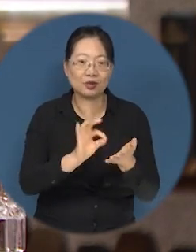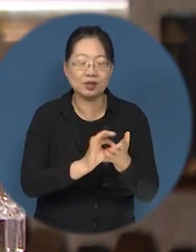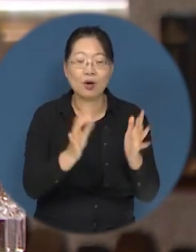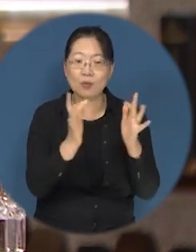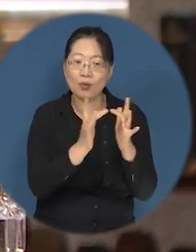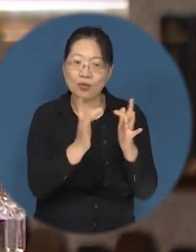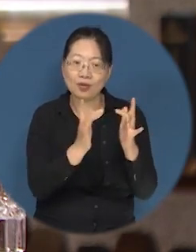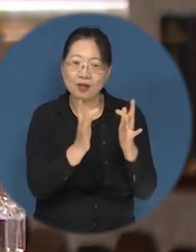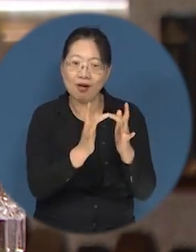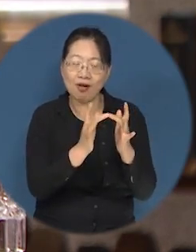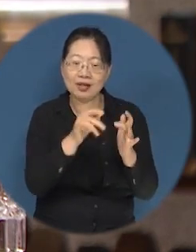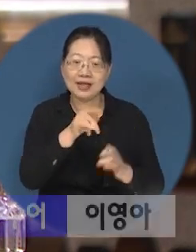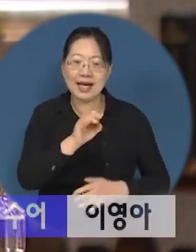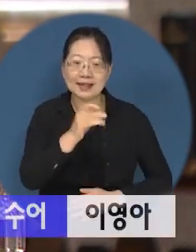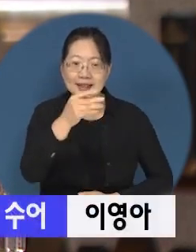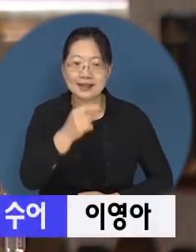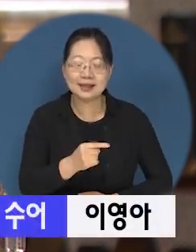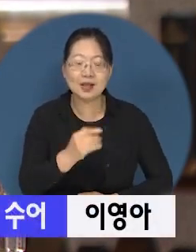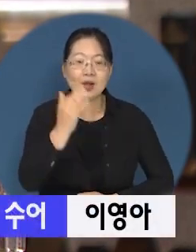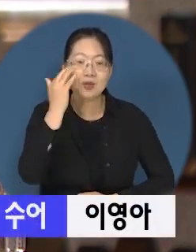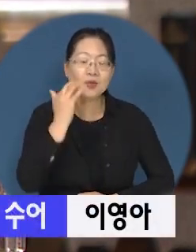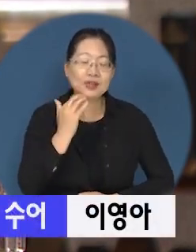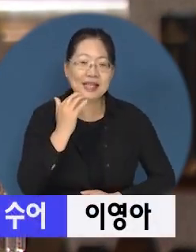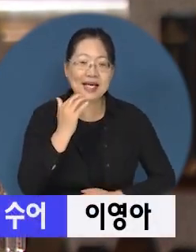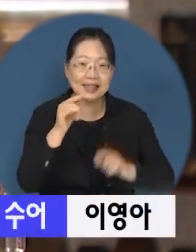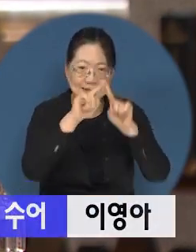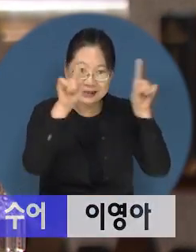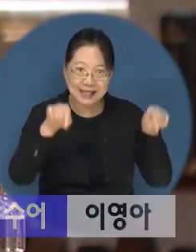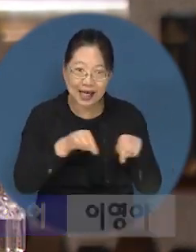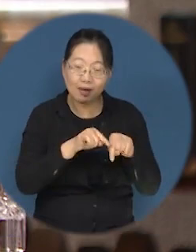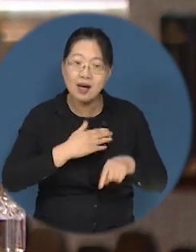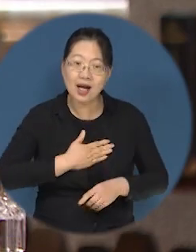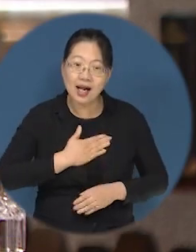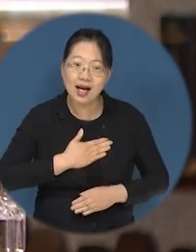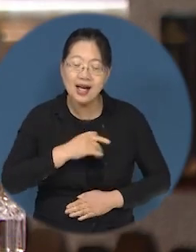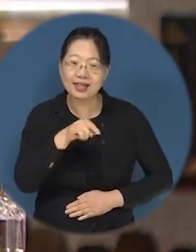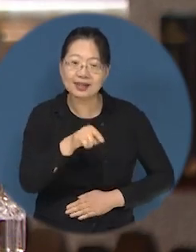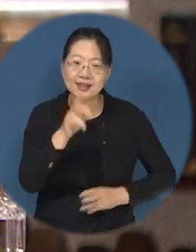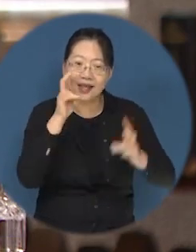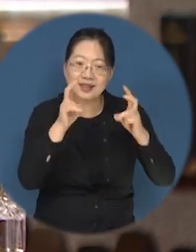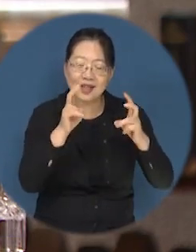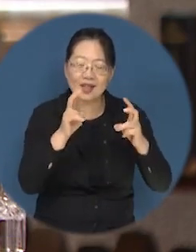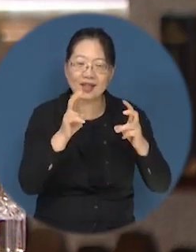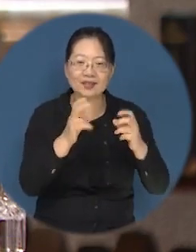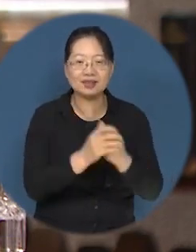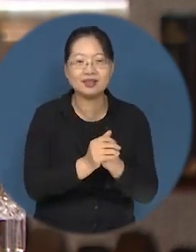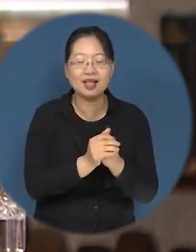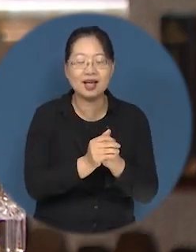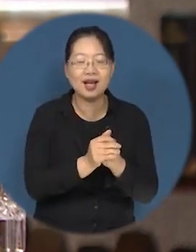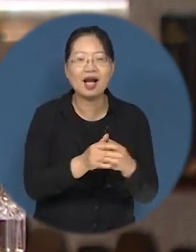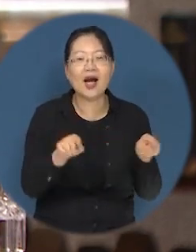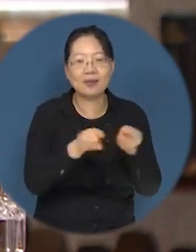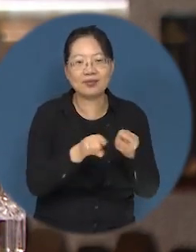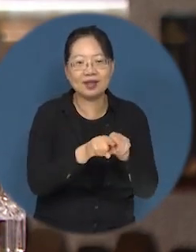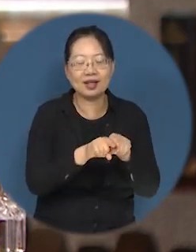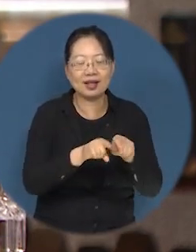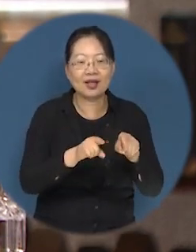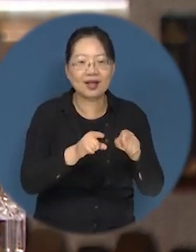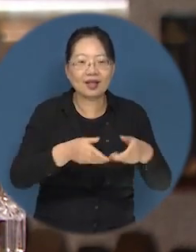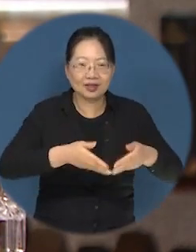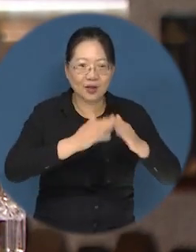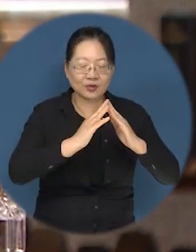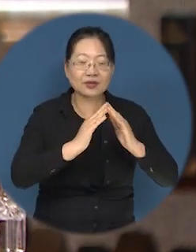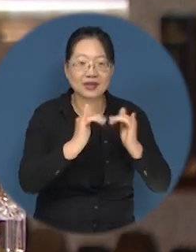포털 사이트 녹색창 하면 여러분 다들 아시죠? 이 회사를 공동 창업하신 분이 있는데요. 근데